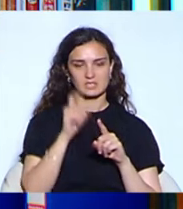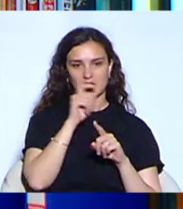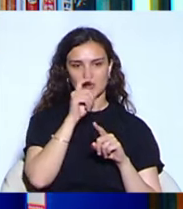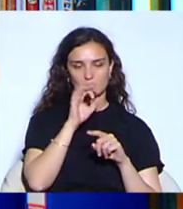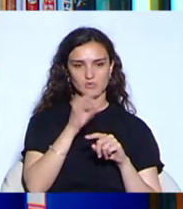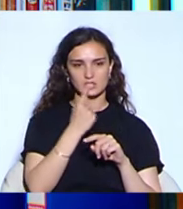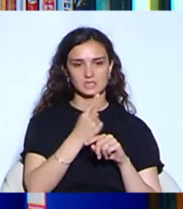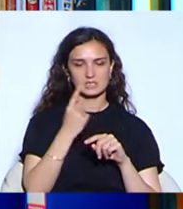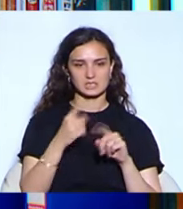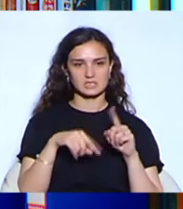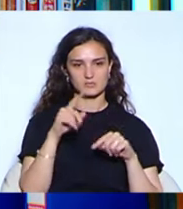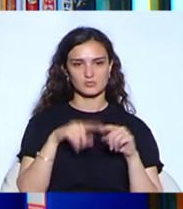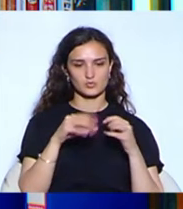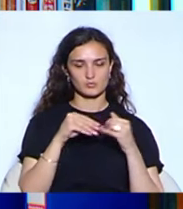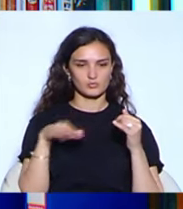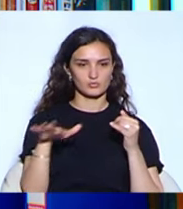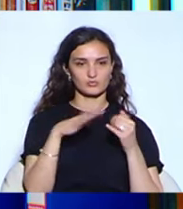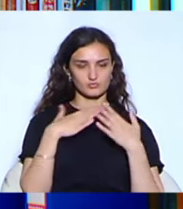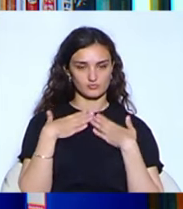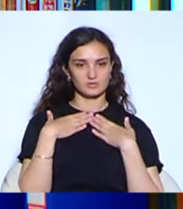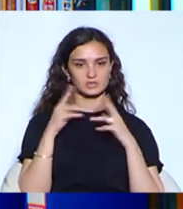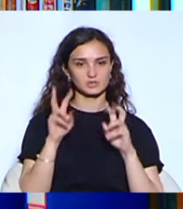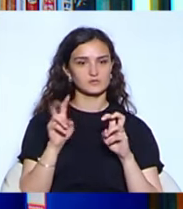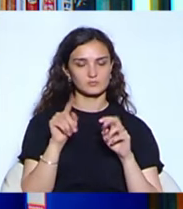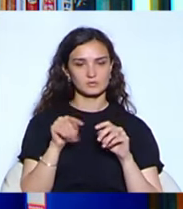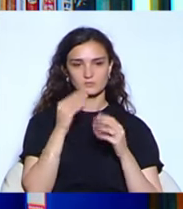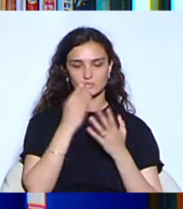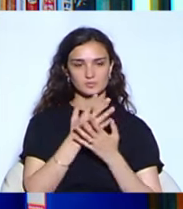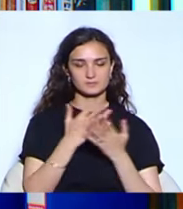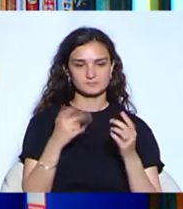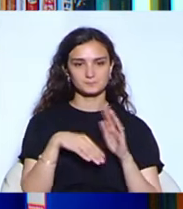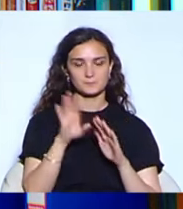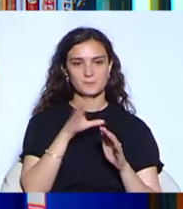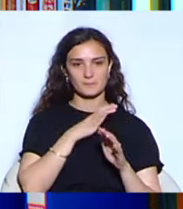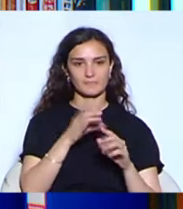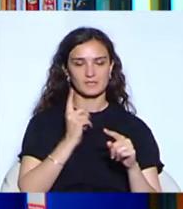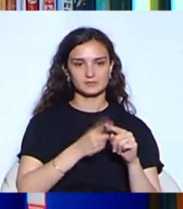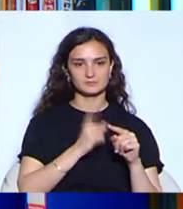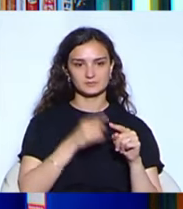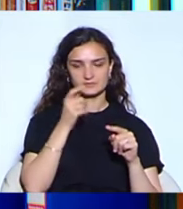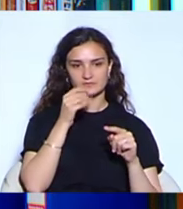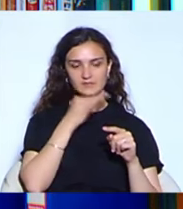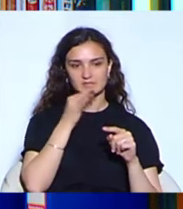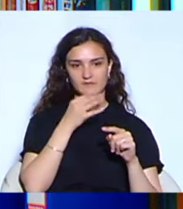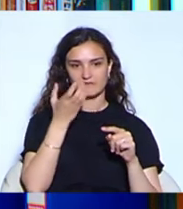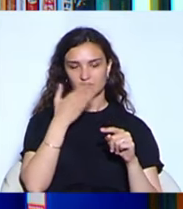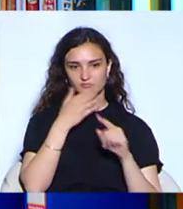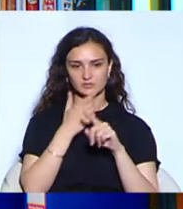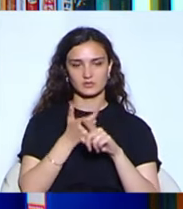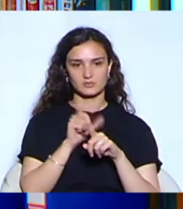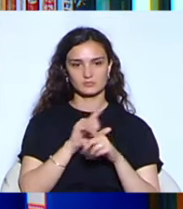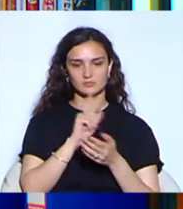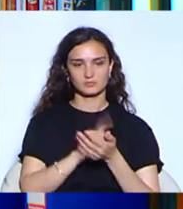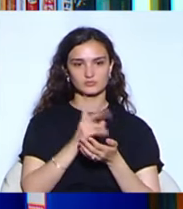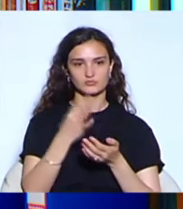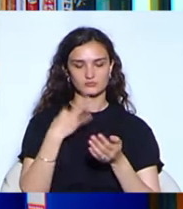ტყემლის ერთ-ერთი სამშობლო ვართ დედამიწაზე. ეს იმას ნიშნავს, რომ ეს პროდუქტები, რომელიც უფრო მდიდარია რკინით, ვიდრე ვაშლით, აუცილებლად უნდა იყოს